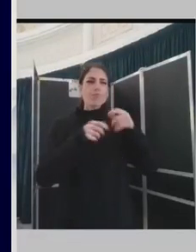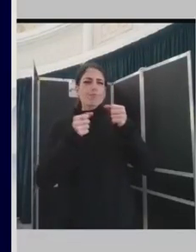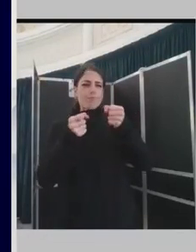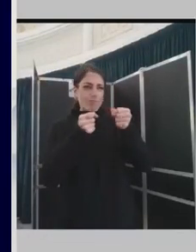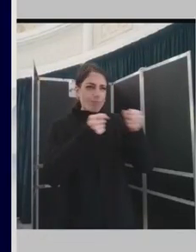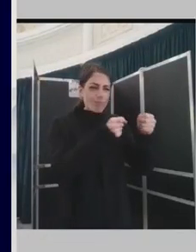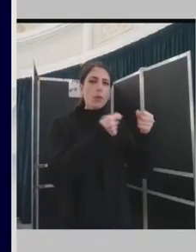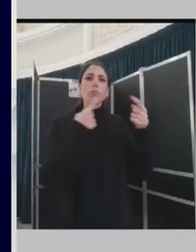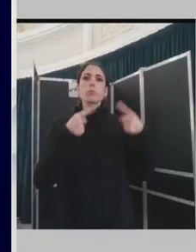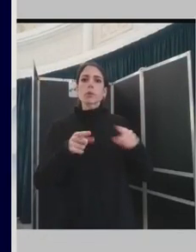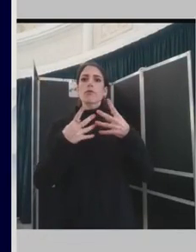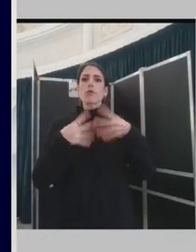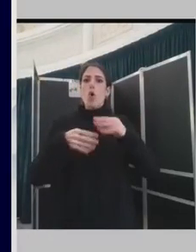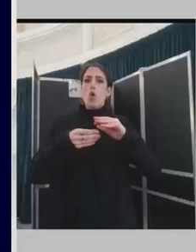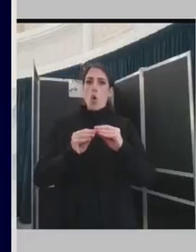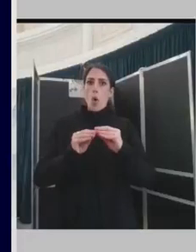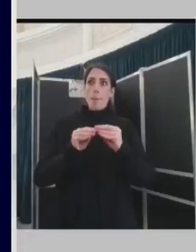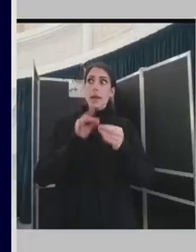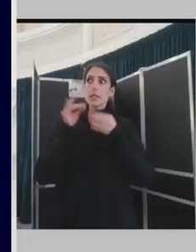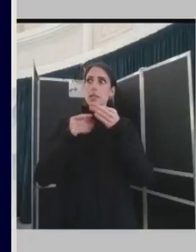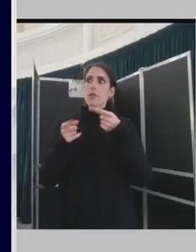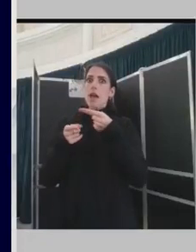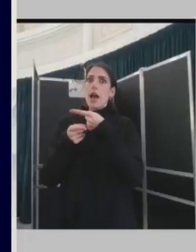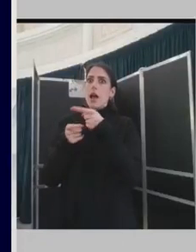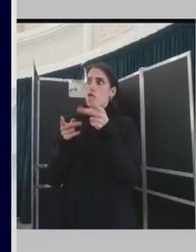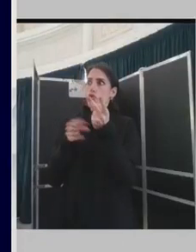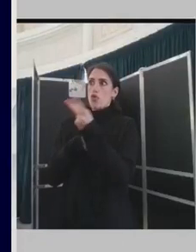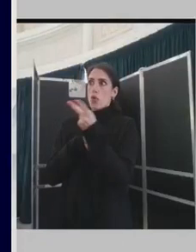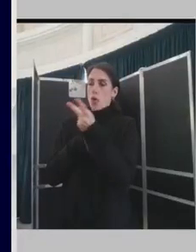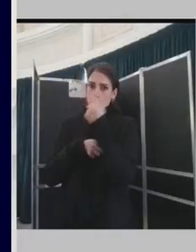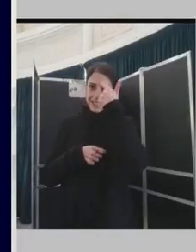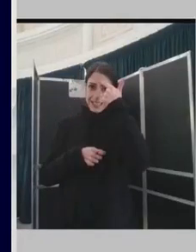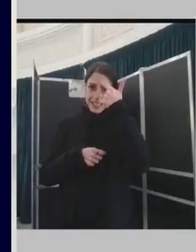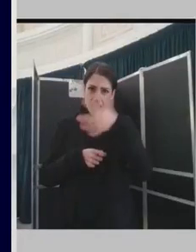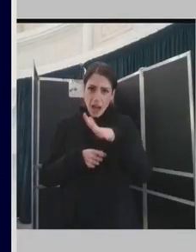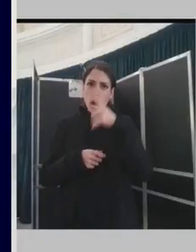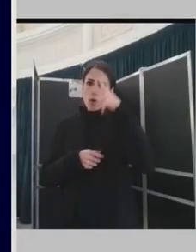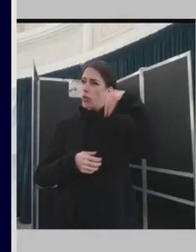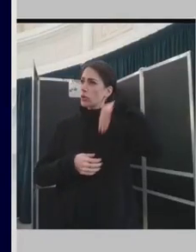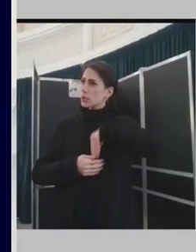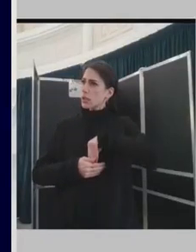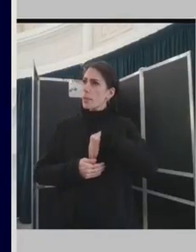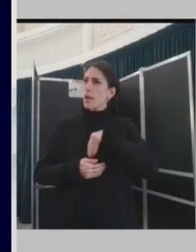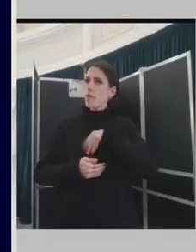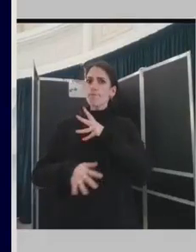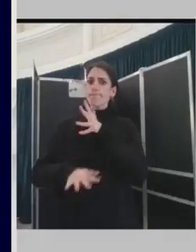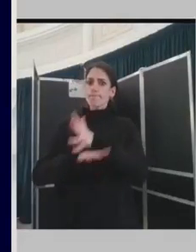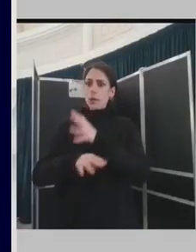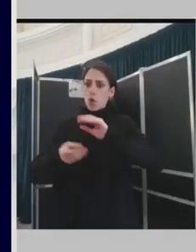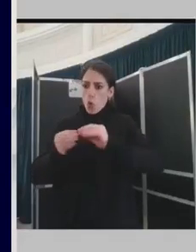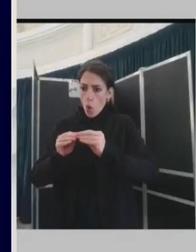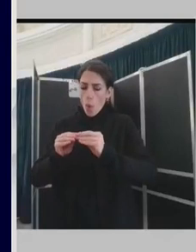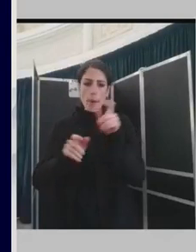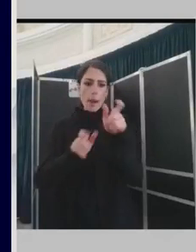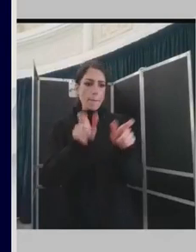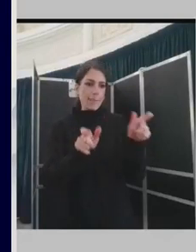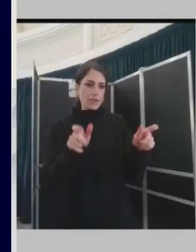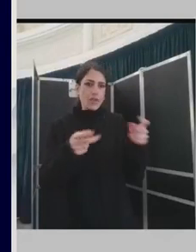per questioni di sicurezza e quindi per salvare delle vite umane esistente nel nostro